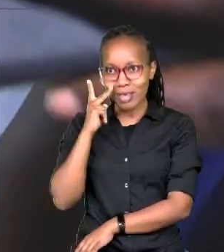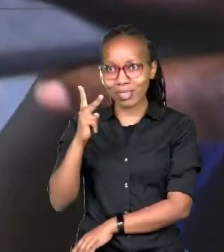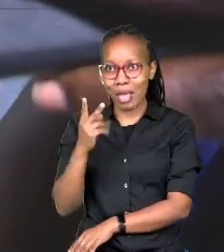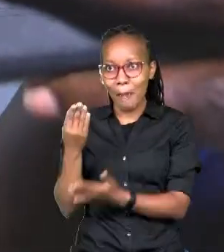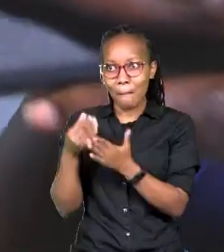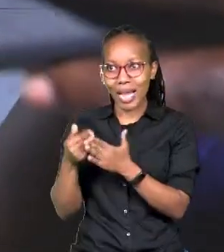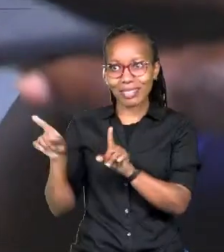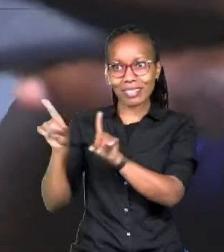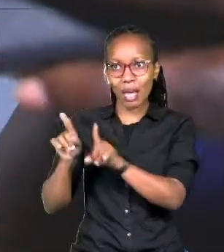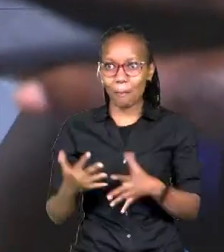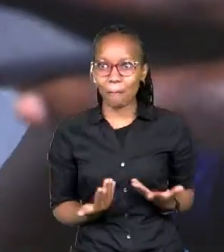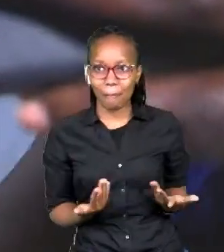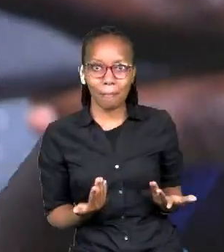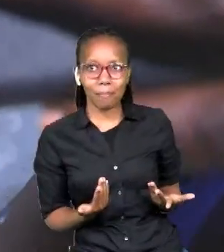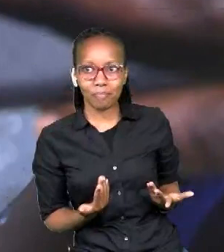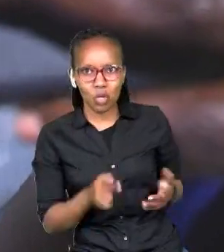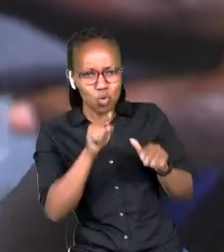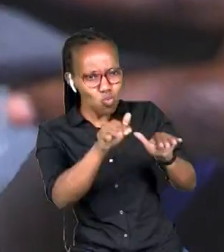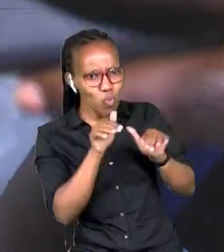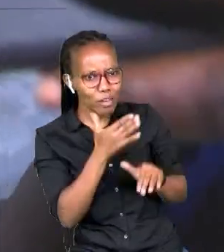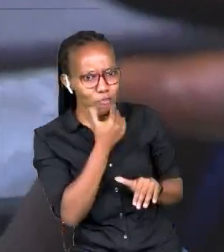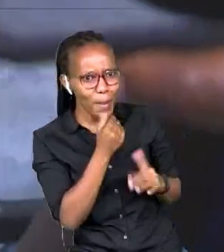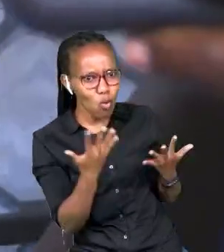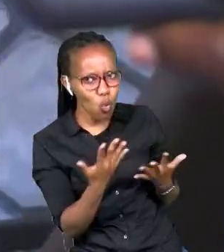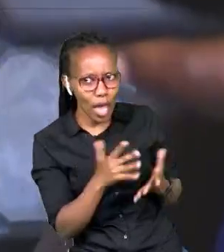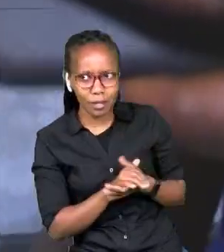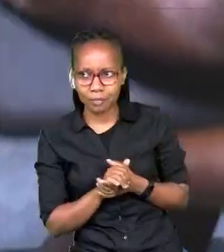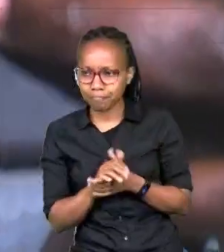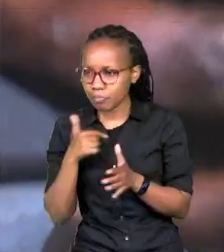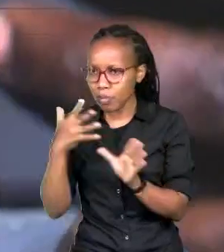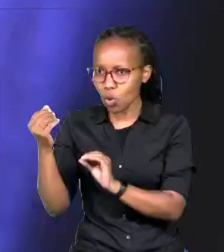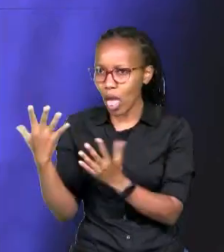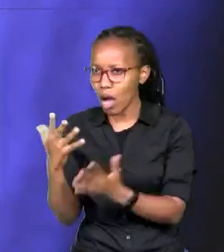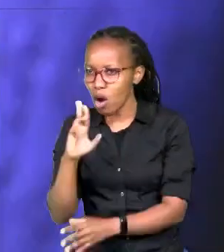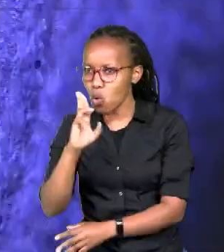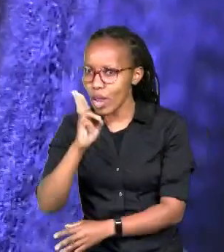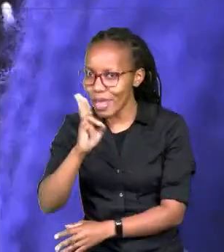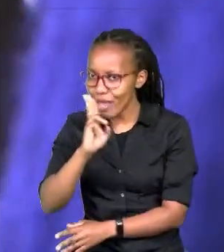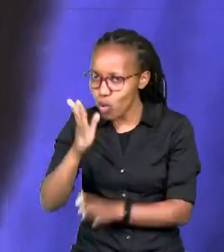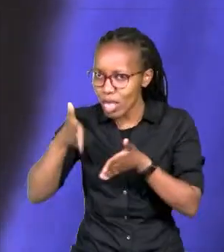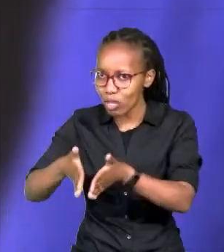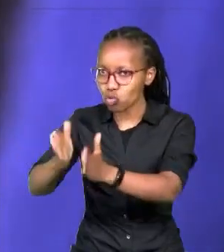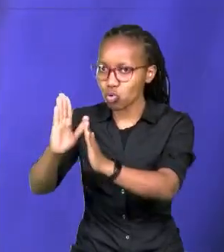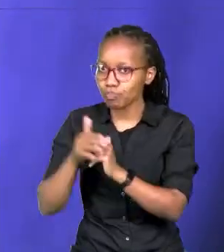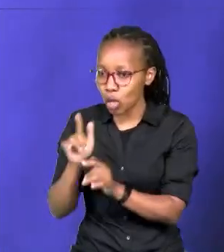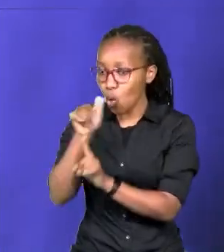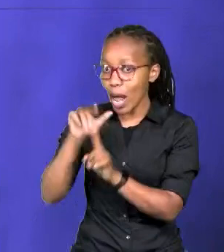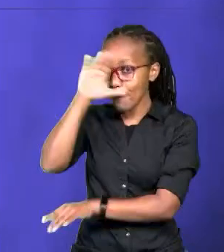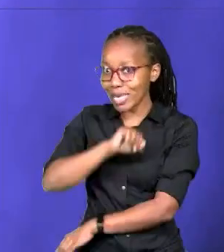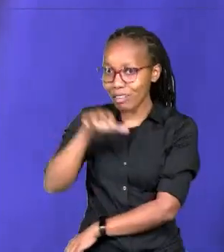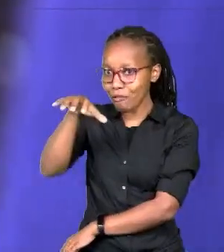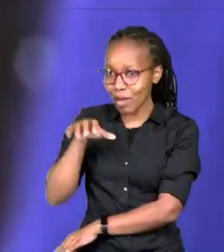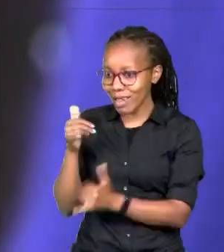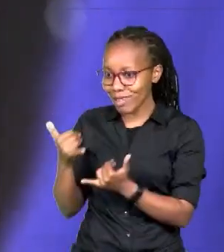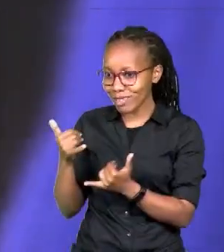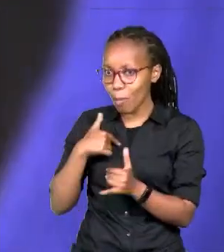ulisema unategeanga wanaume places kama gani na gani? Sana sana nendanga Ruiru kwa hiyo street nikikosa fare. Kama sasa hii